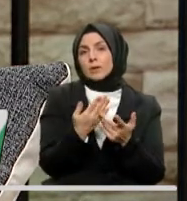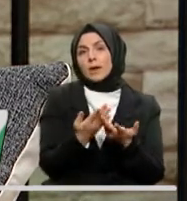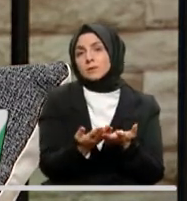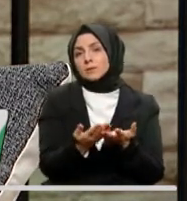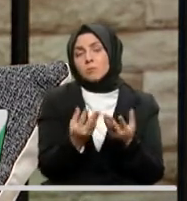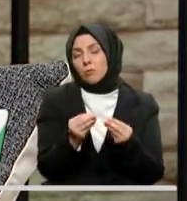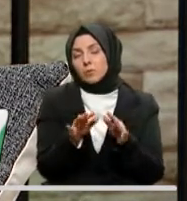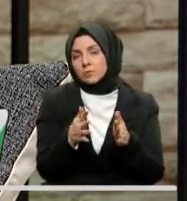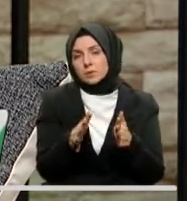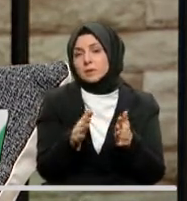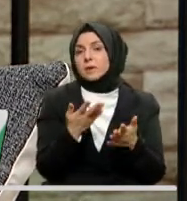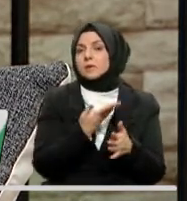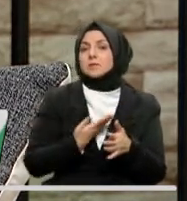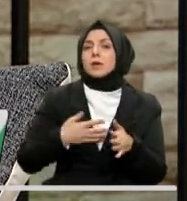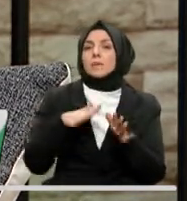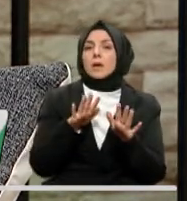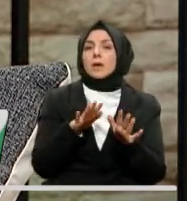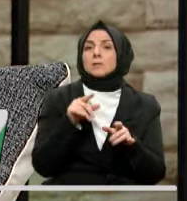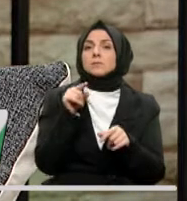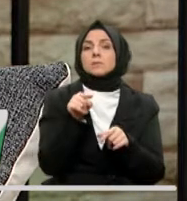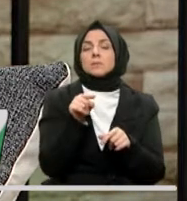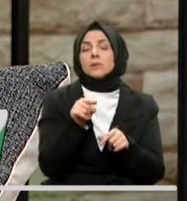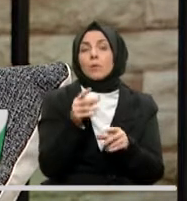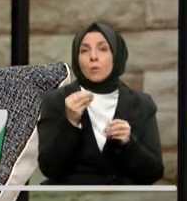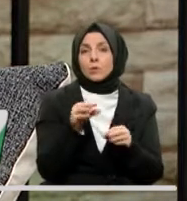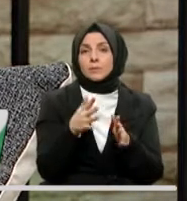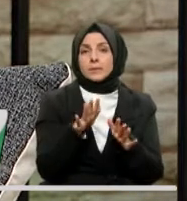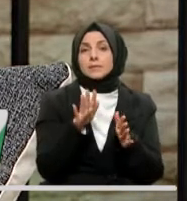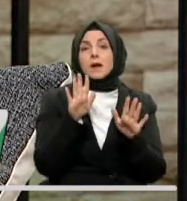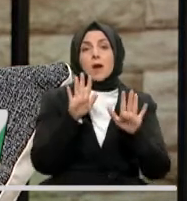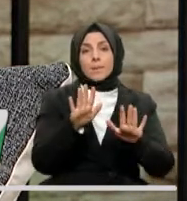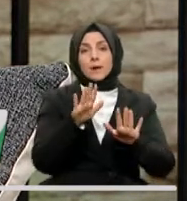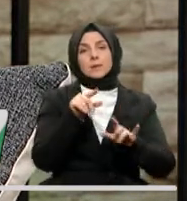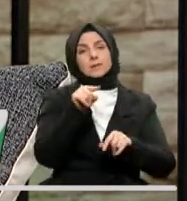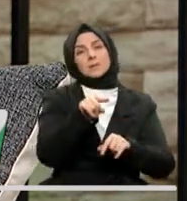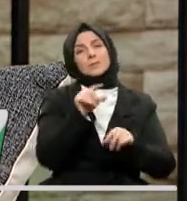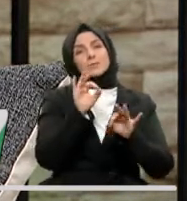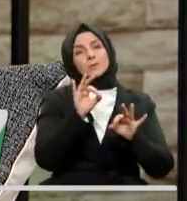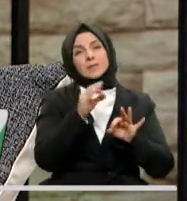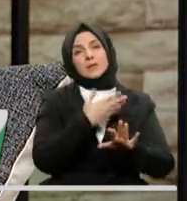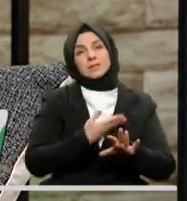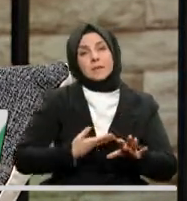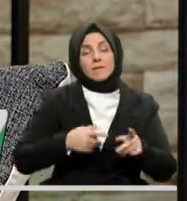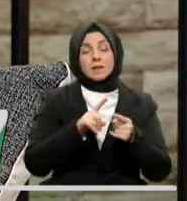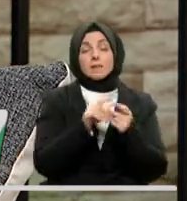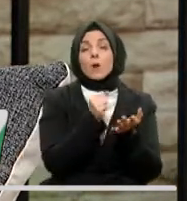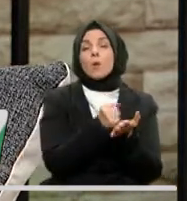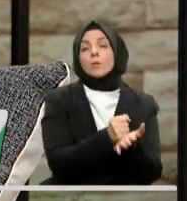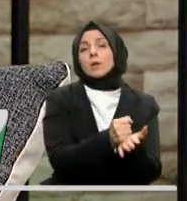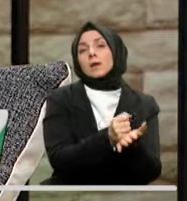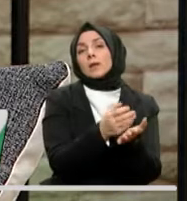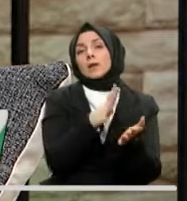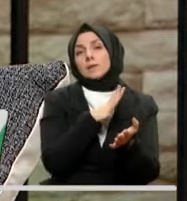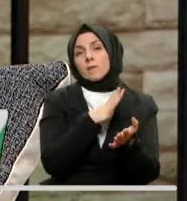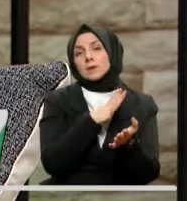Evet siz eleştiren sevmeyen insanlar da muhakkak vardır ama sevenler ve onaylayanlar da muhakkak vardır Şu dönüşüm içinde